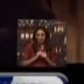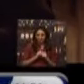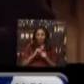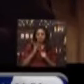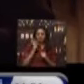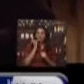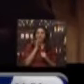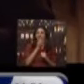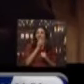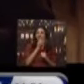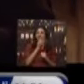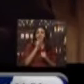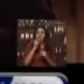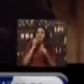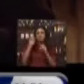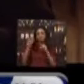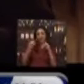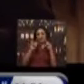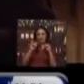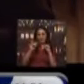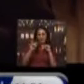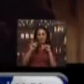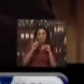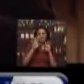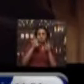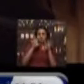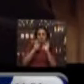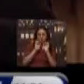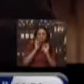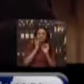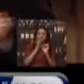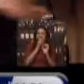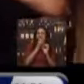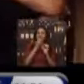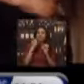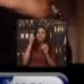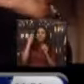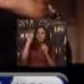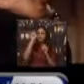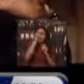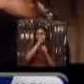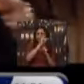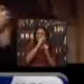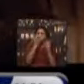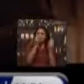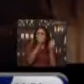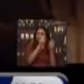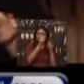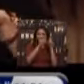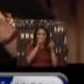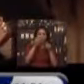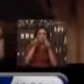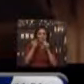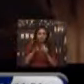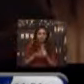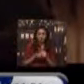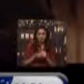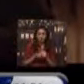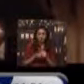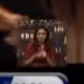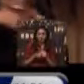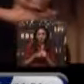حسيت بألمها وحسيت بعذابها. حسيت ده مجتمع بحاله عندنا، يعني طبقه بحالها، يمكن